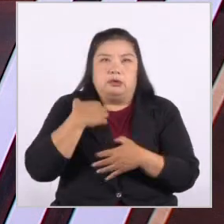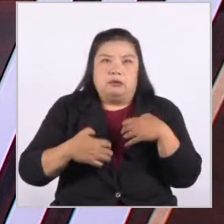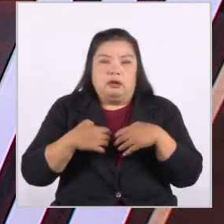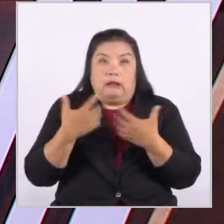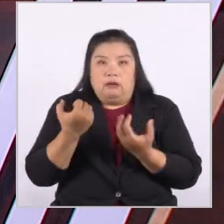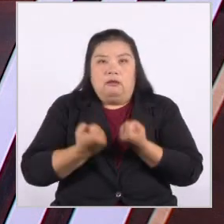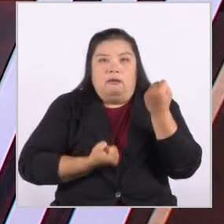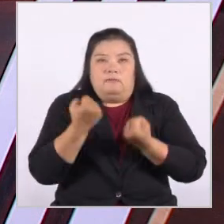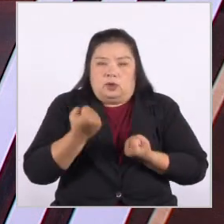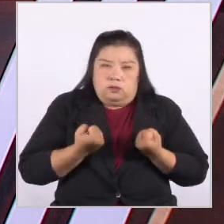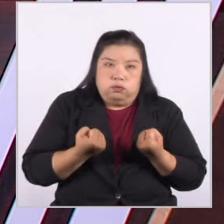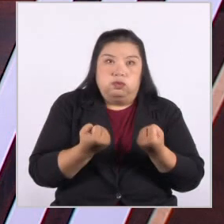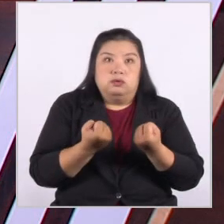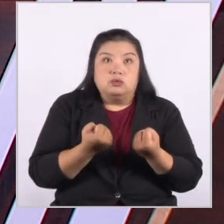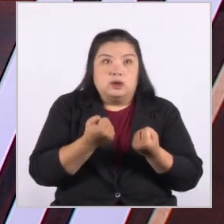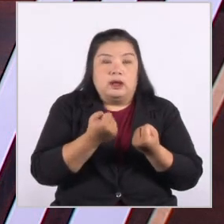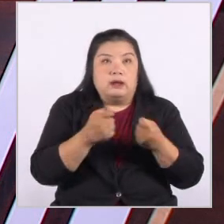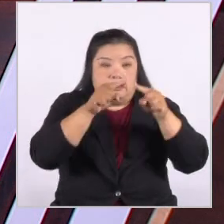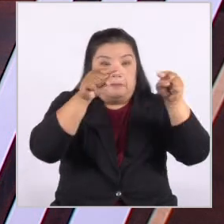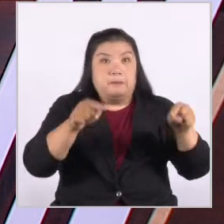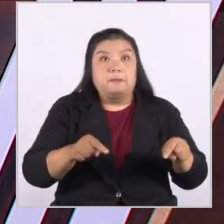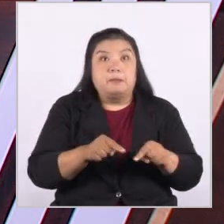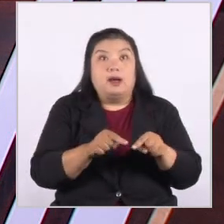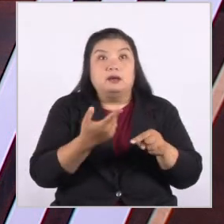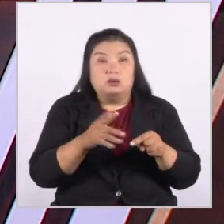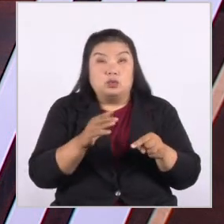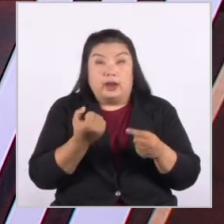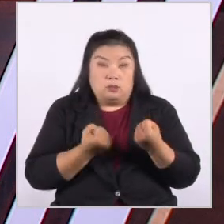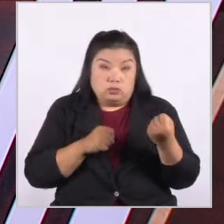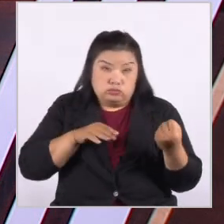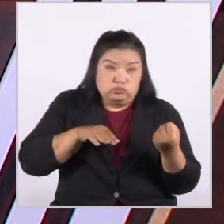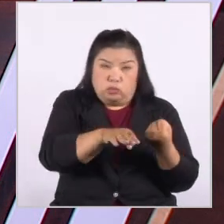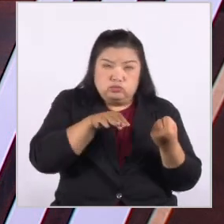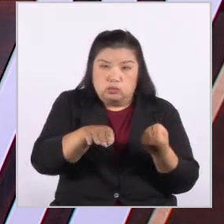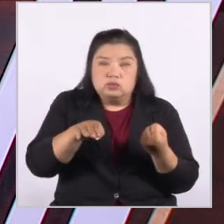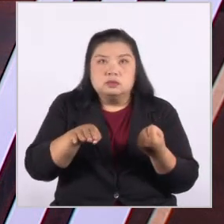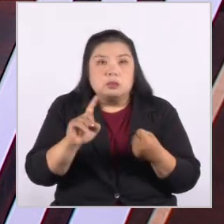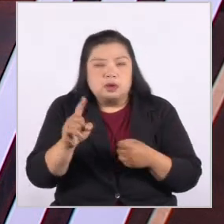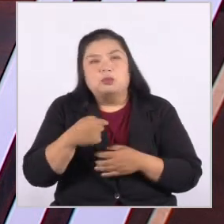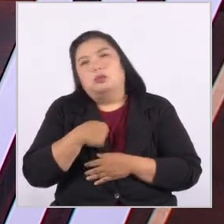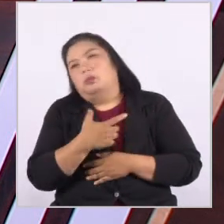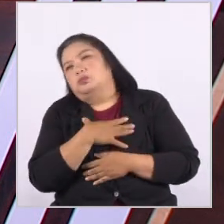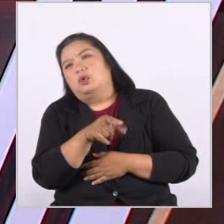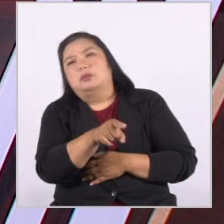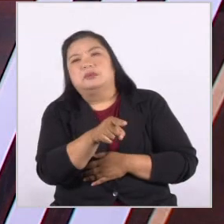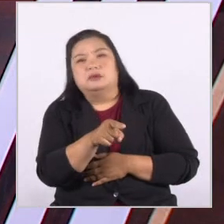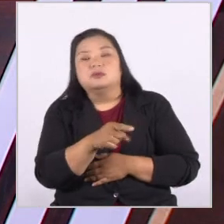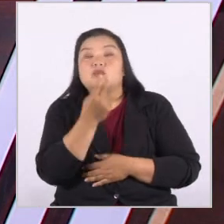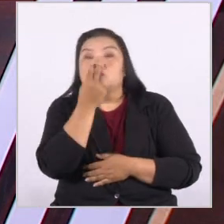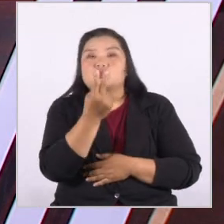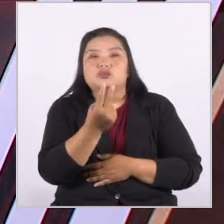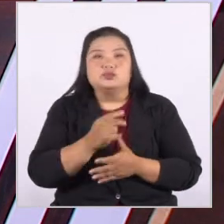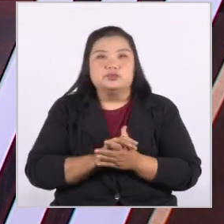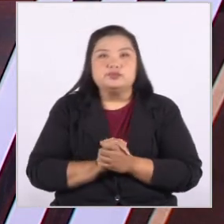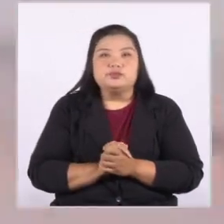าเสียงมันเยอะไงแล้วก็ทำลายป้ายเสียหายอ้างว่าที่ชนเนี่ยป้ายนี้เพราะว่าผมเนี่ยไม่ชอบพรรคนี ้ ไปดูภาพหน่อย